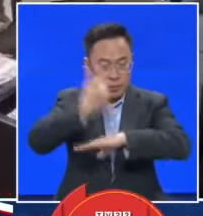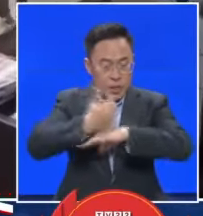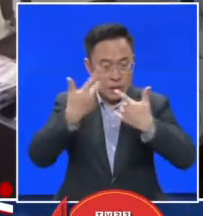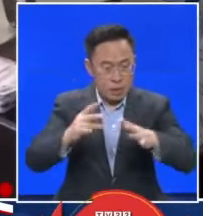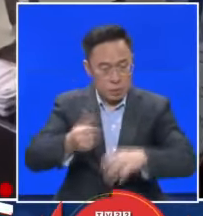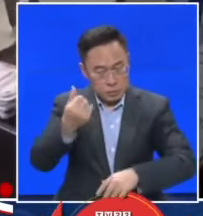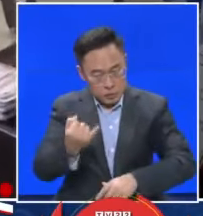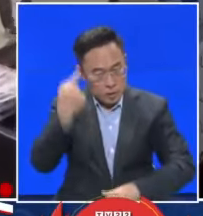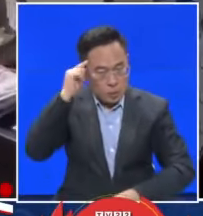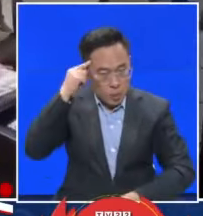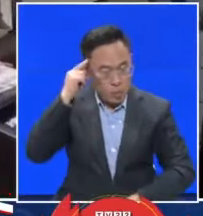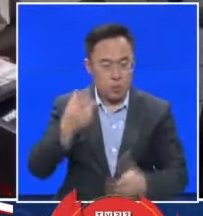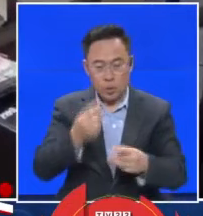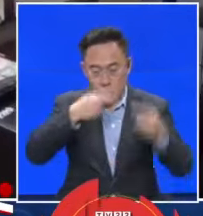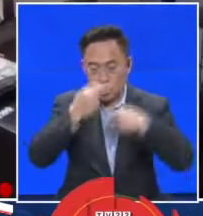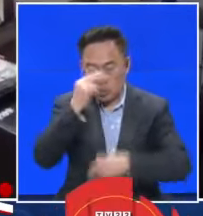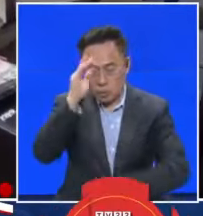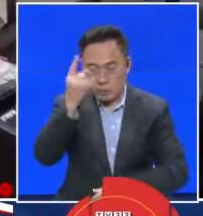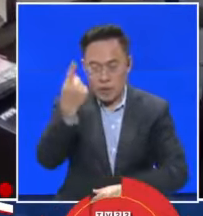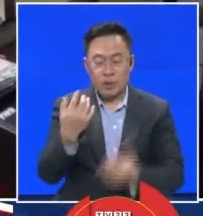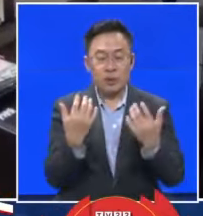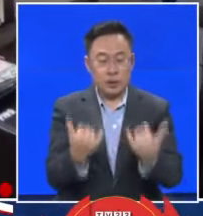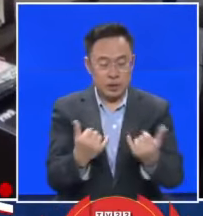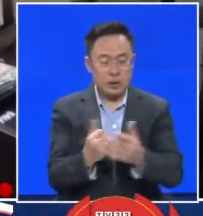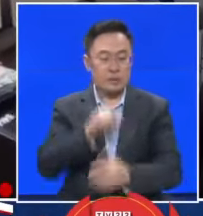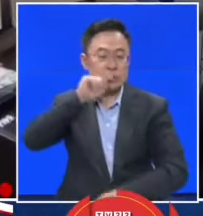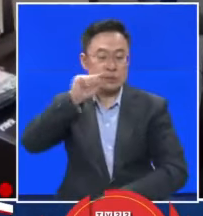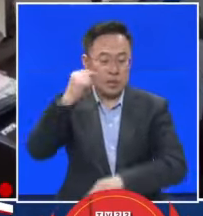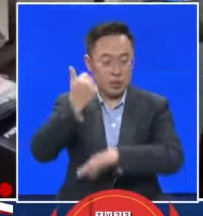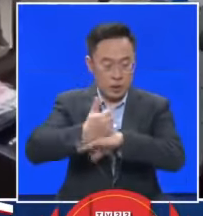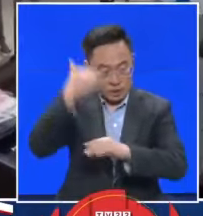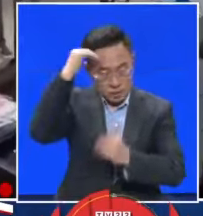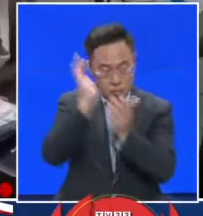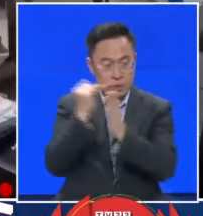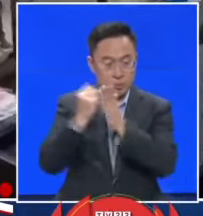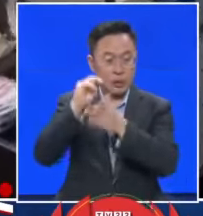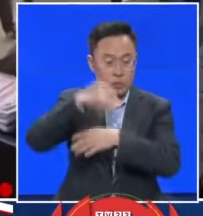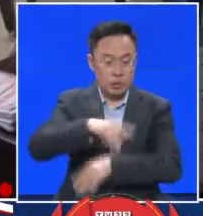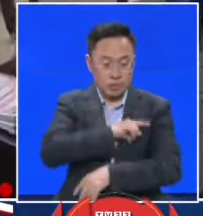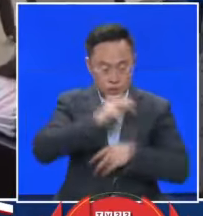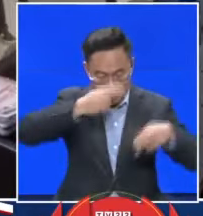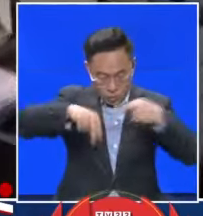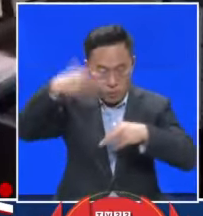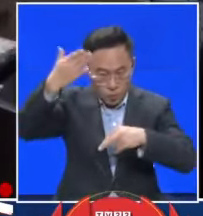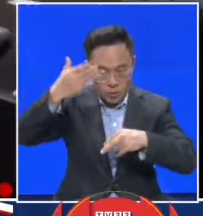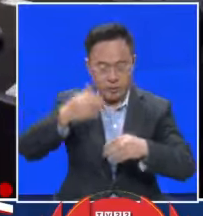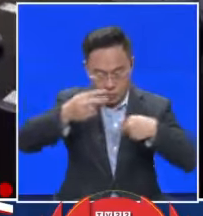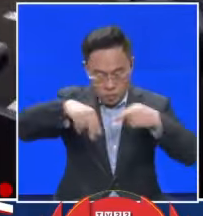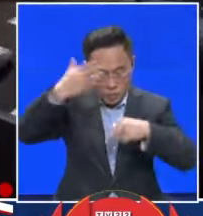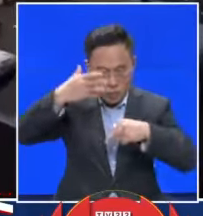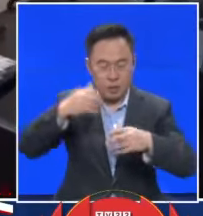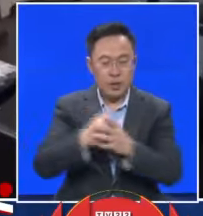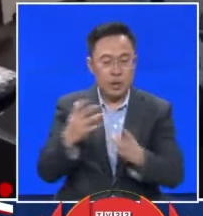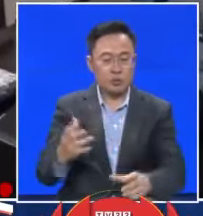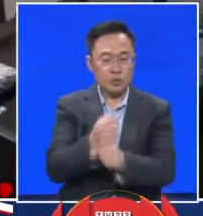อบมันมีขั้นมีตอนอยู่ตอนนี้ให้ผู้บังคับการตำรวจภูธรจังหวัดนครนายกเป็นผู้ตรวจสอบก่อนในเบื้องต้นแล้วก็ให้รายงานขึ้น